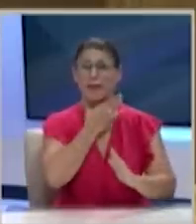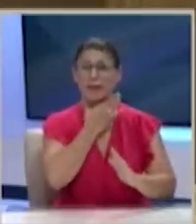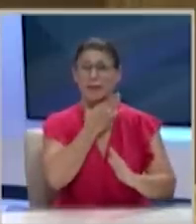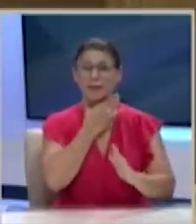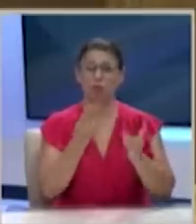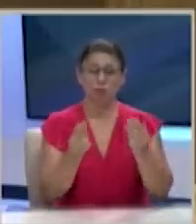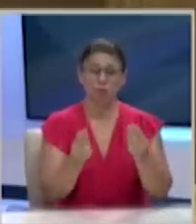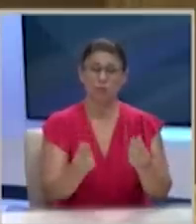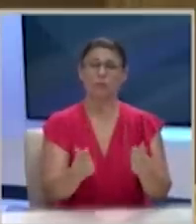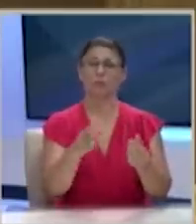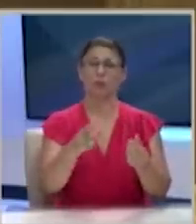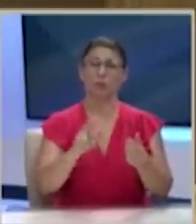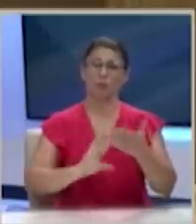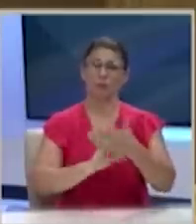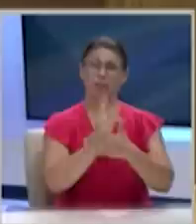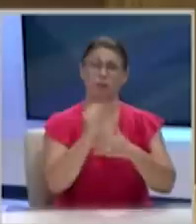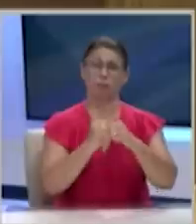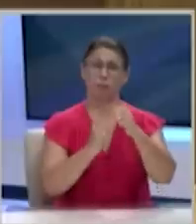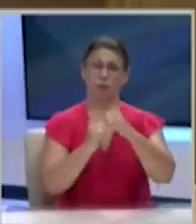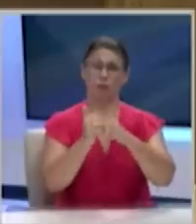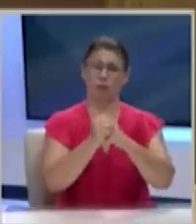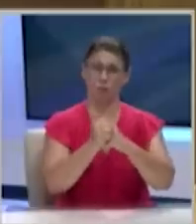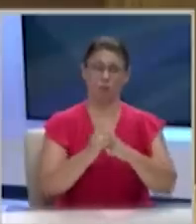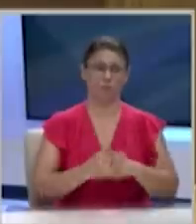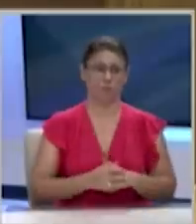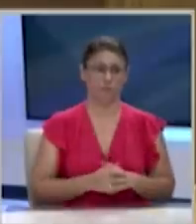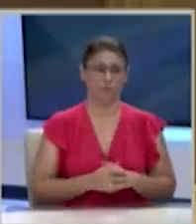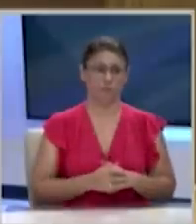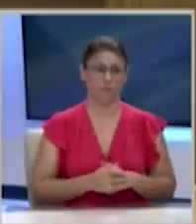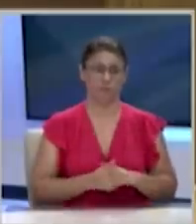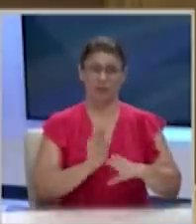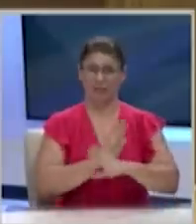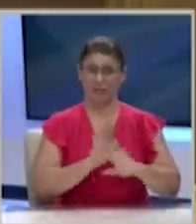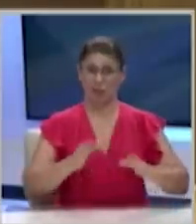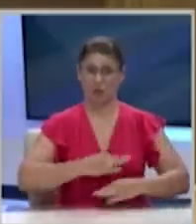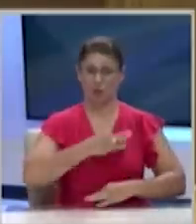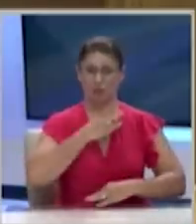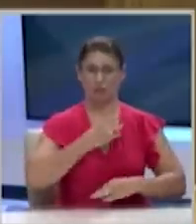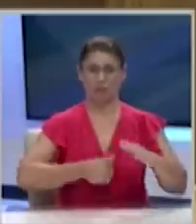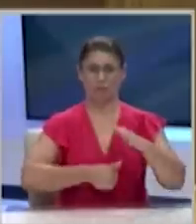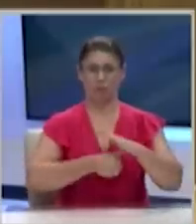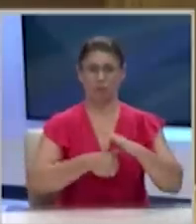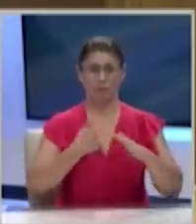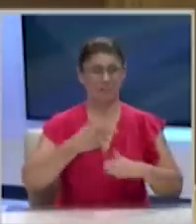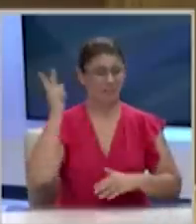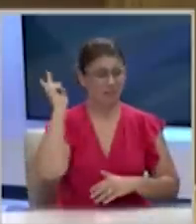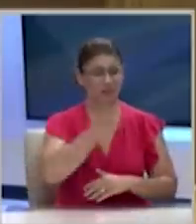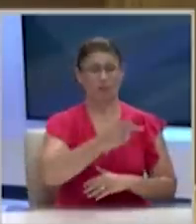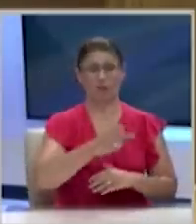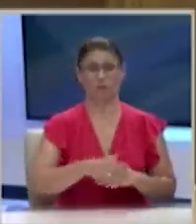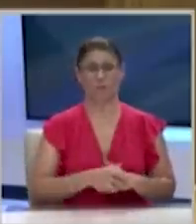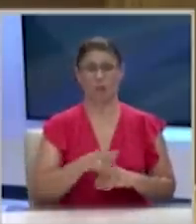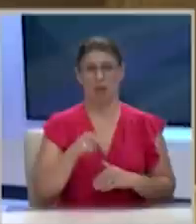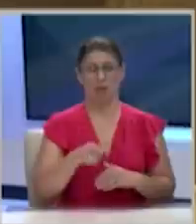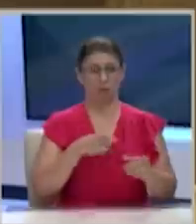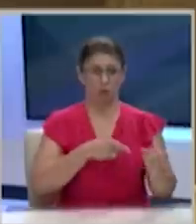μέσα βελτίωση των υποδομών κλπ. Κλπ. Κλείνω λοιπόν, κύριε Πρόεδρε. Εμείς καταγγέλουμε αυτό